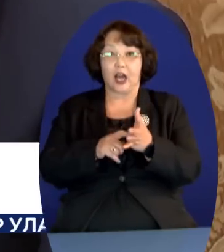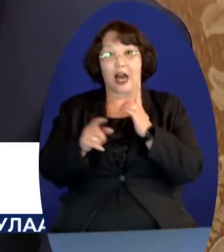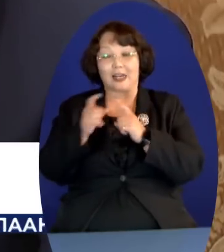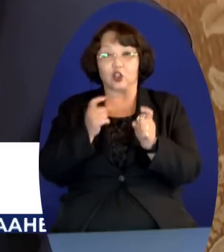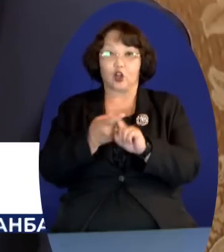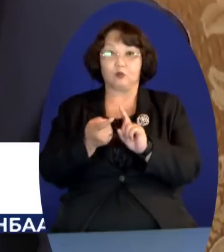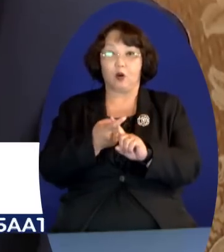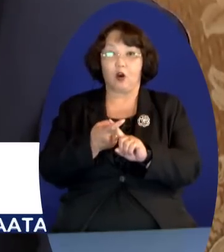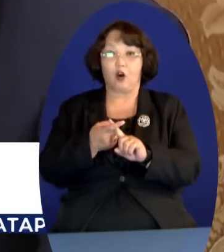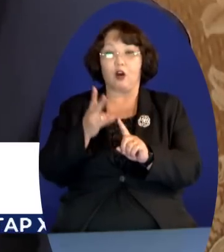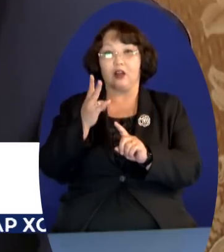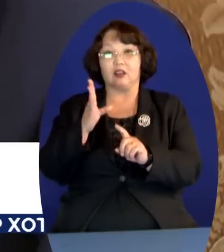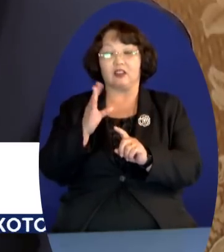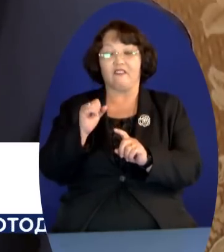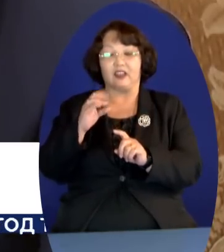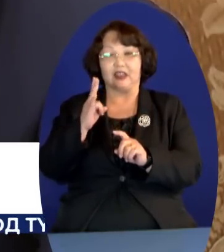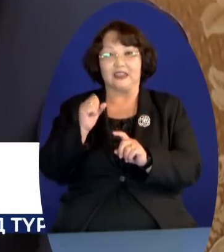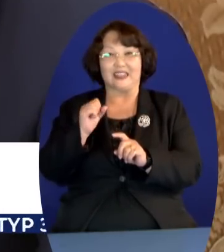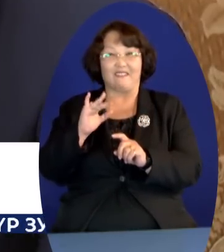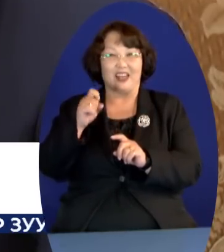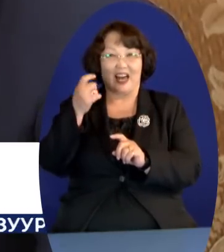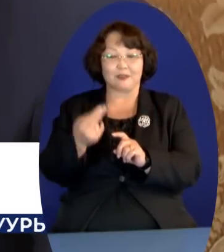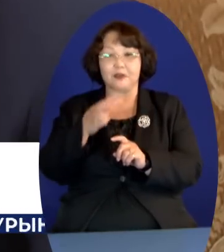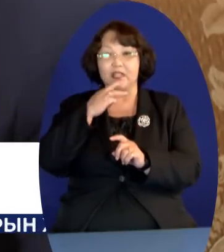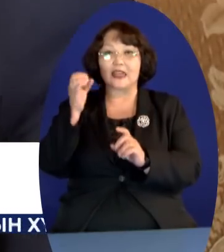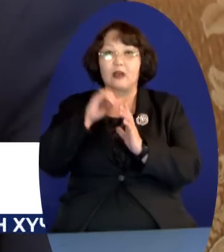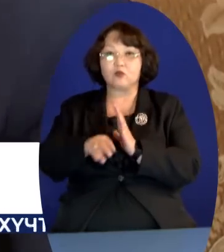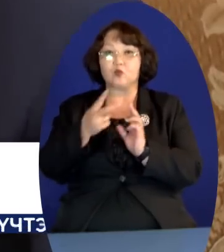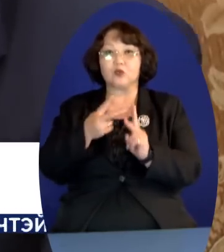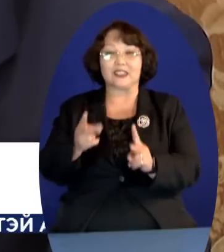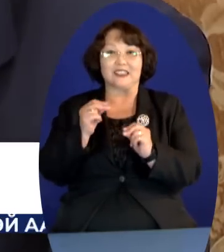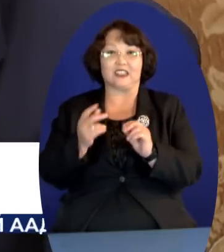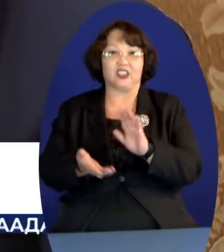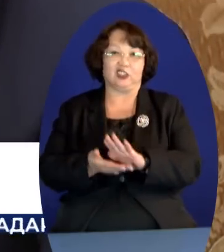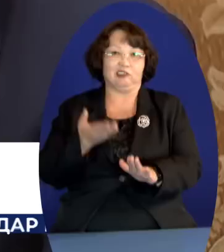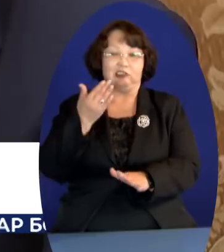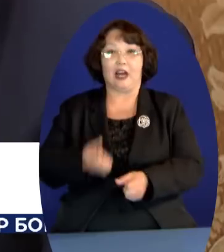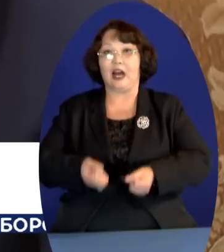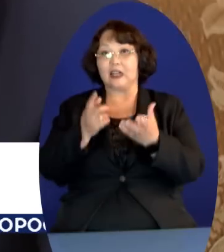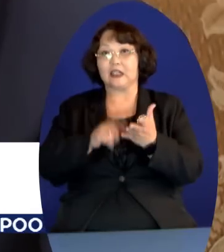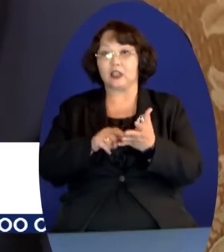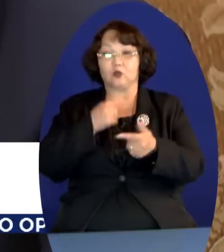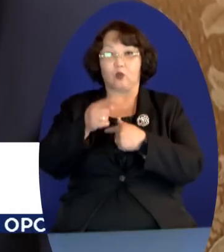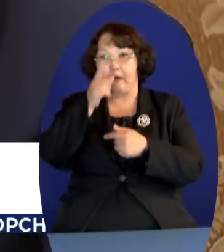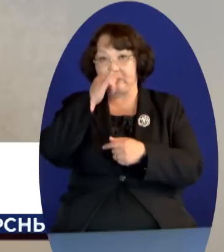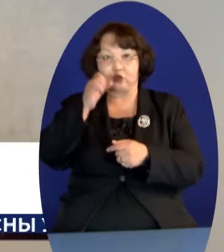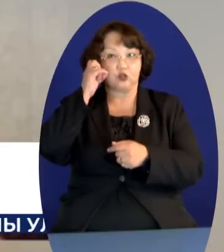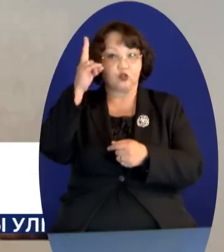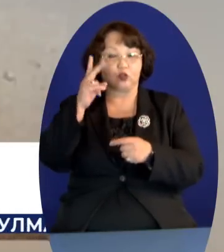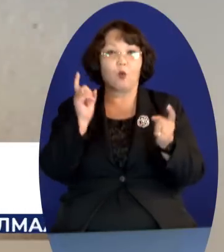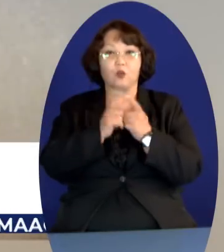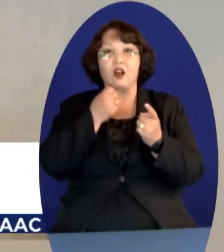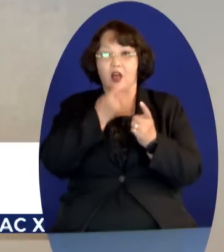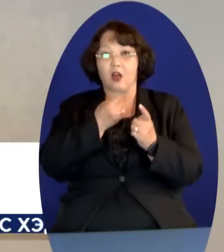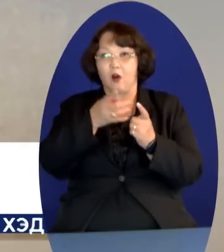холбоо, навигац, мэдээлэл дамжуулалтын үйлчилгээг чанарын шин түвшинд гаргахын чухлыг ерөнхийлөгч Путинтэй уулзах үедээ онцолжээ. Орос